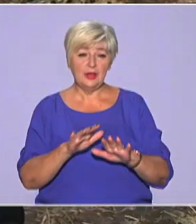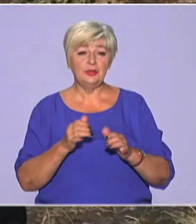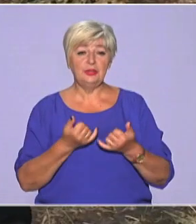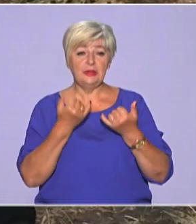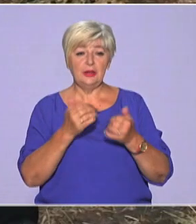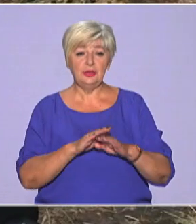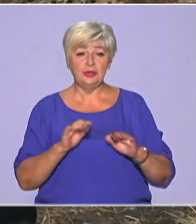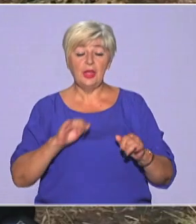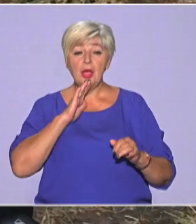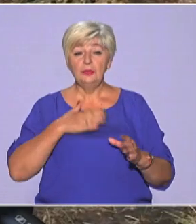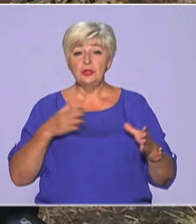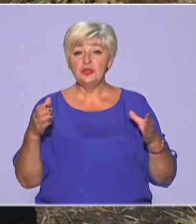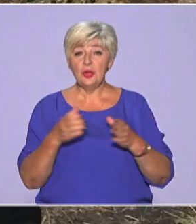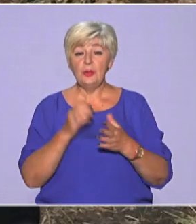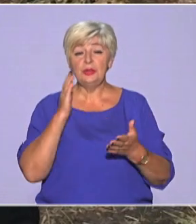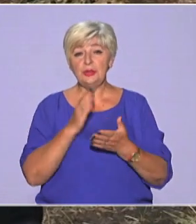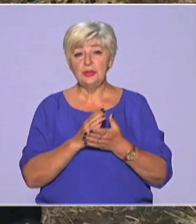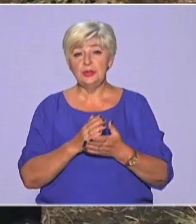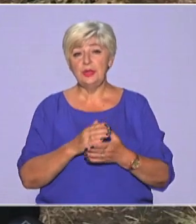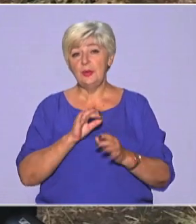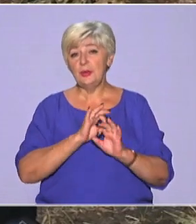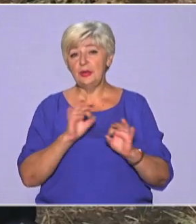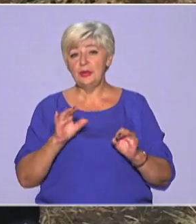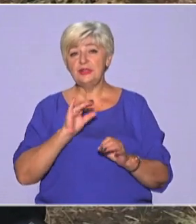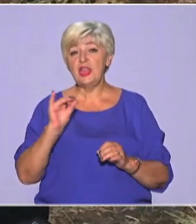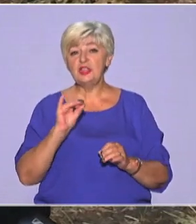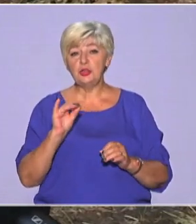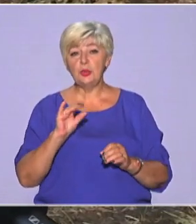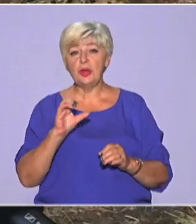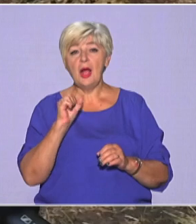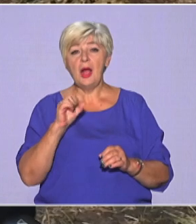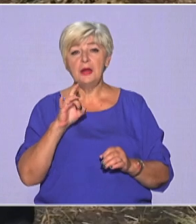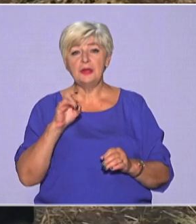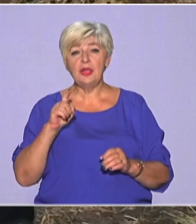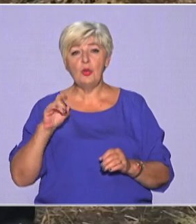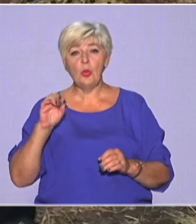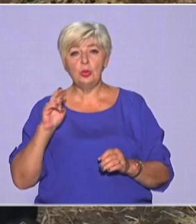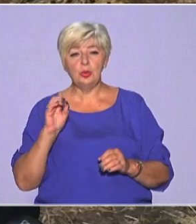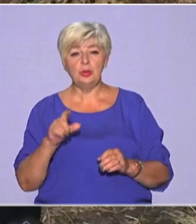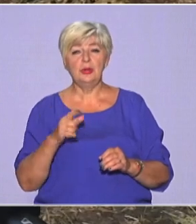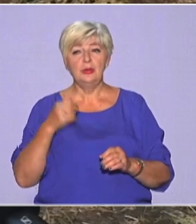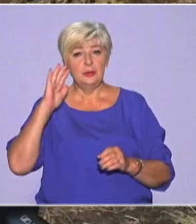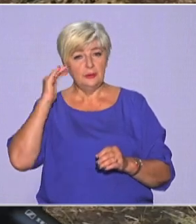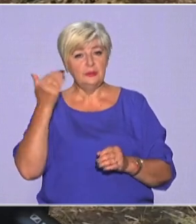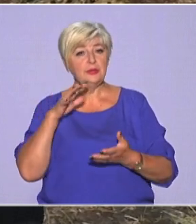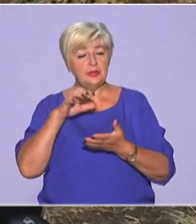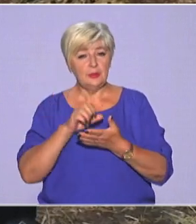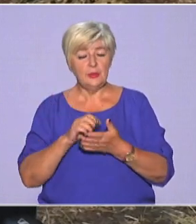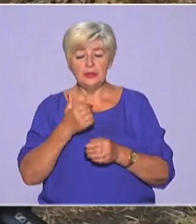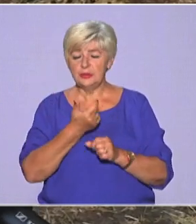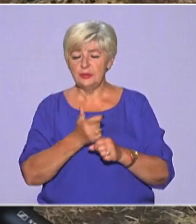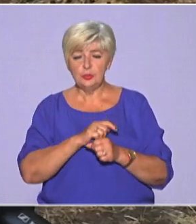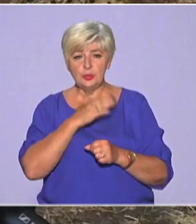нашій команді є прекрасний історик-археолог Андрій Вікторович. Він займається цим напрямком вже дуже багато